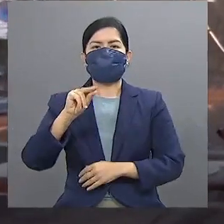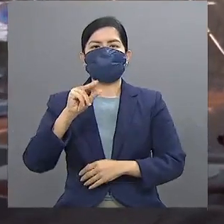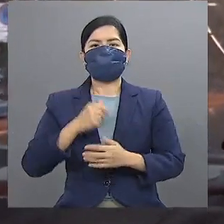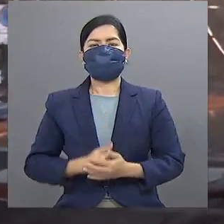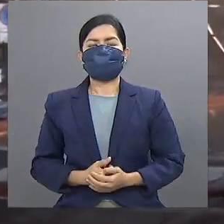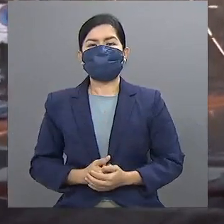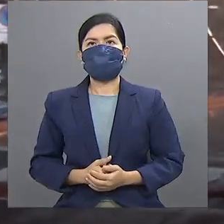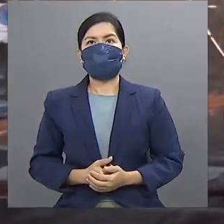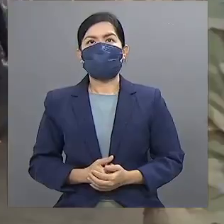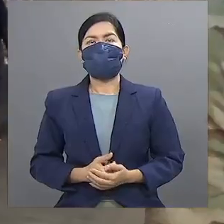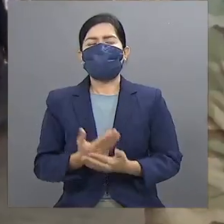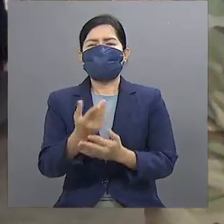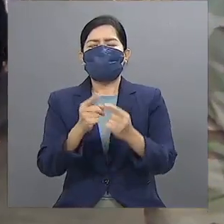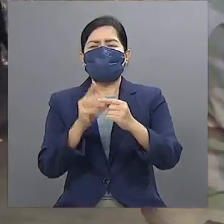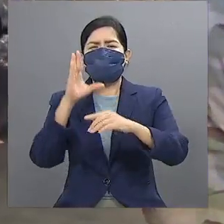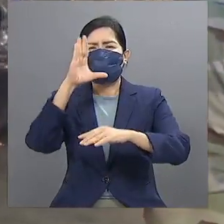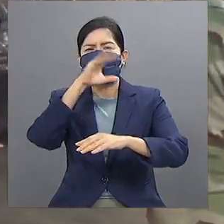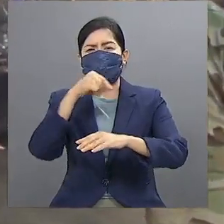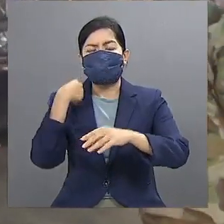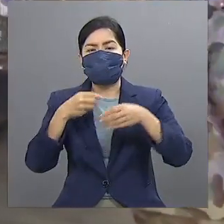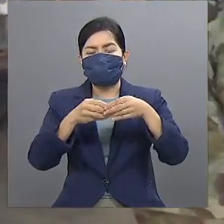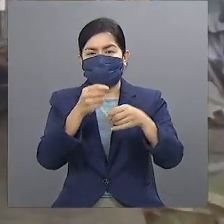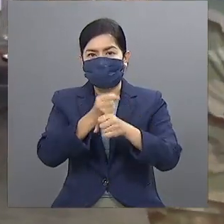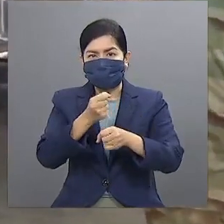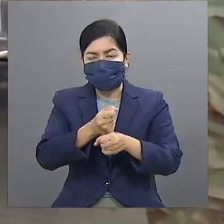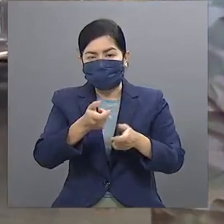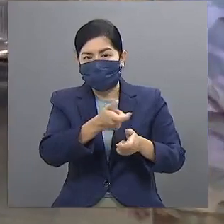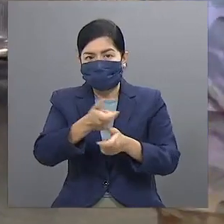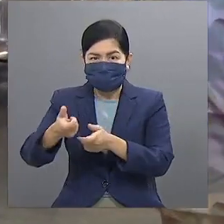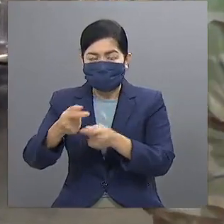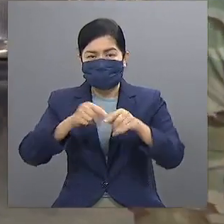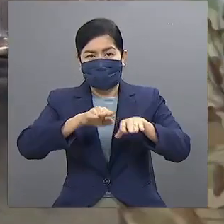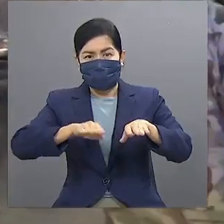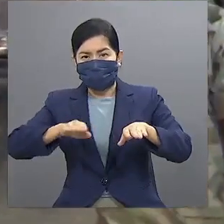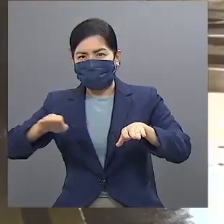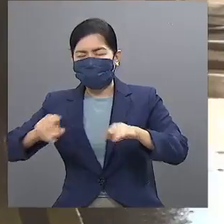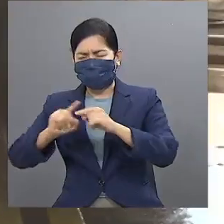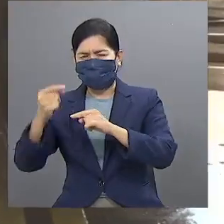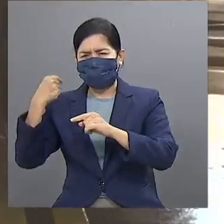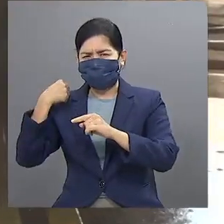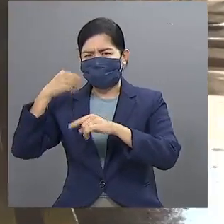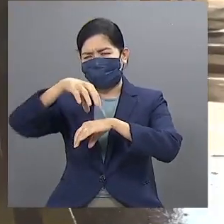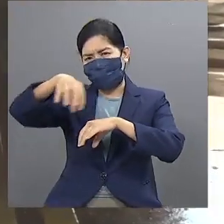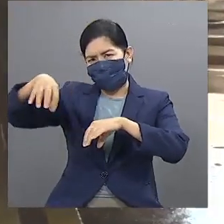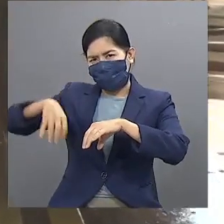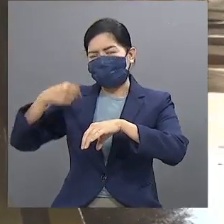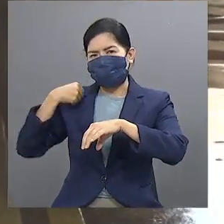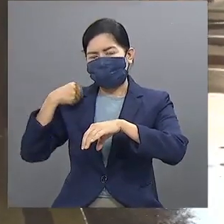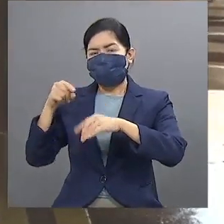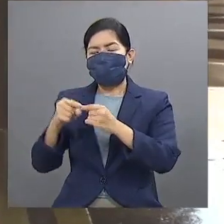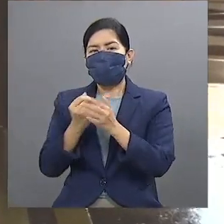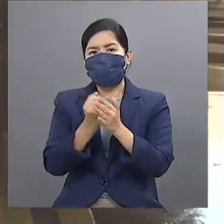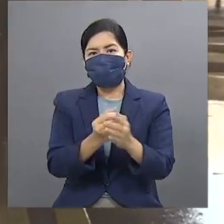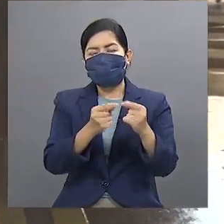ตลอดทั้งคืนที่ผ่านมาเจ้าหน้าที่ดับเพลิงกว่าร้อยนายจากหลายหน่วยงานก็ต้องระดมฉีดน้ำหล่อเลี้ยงพื้นที่ที่ถูกเพลิงไหม้บริเวณตลาดเก่